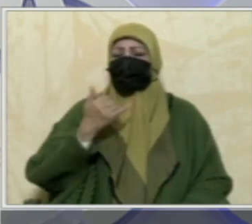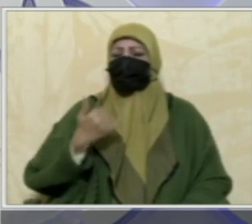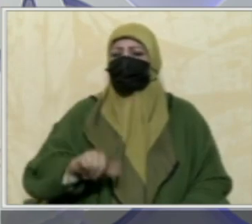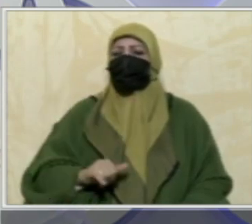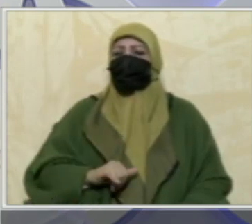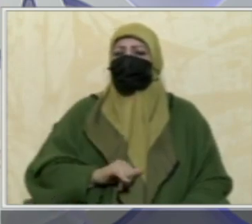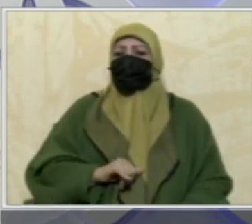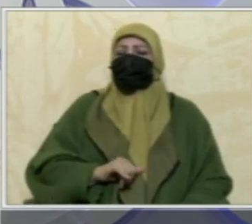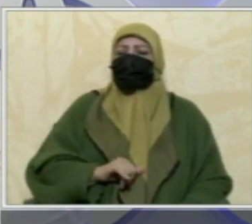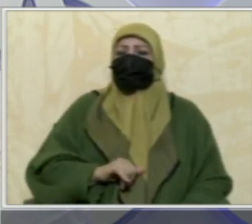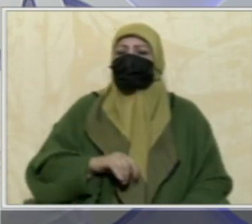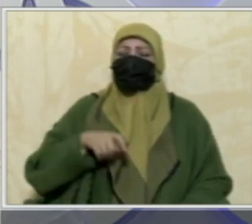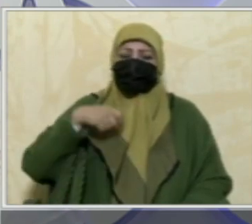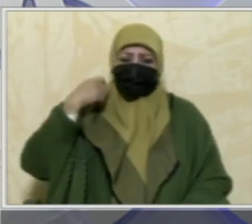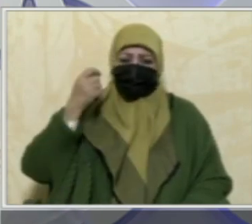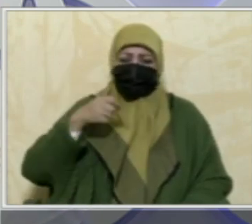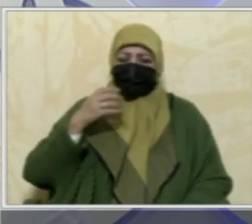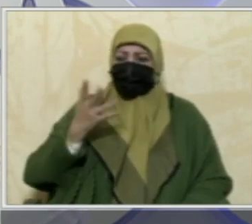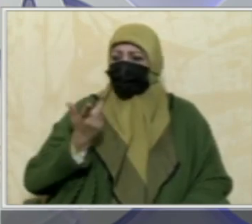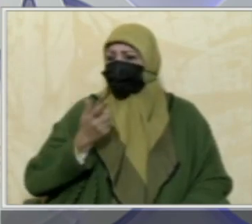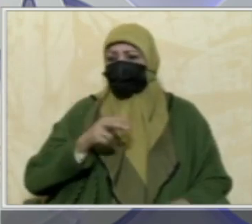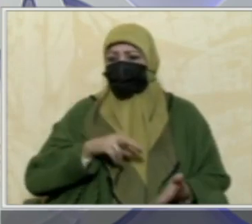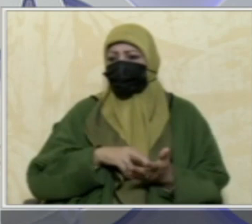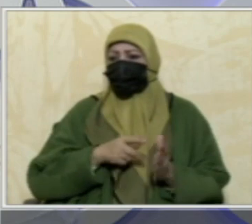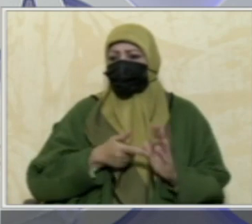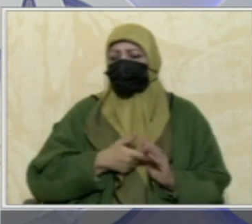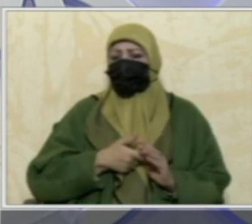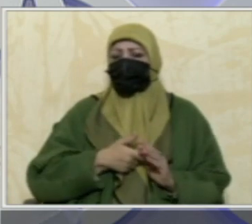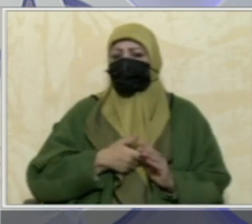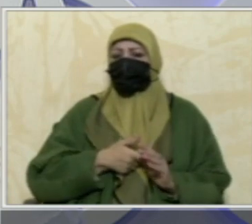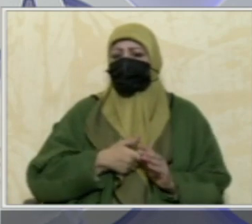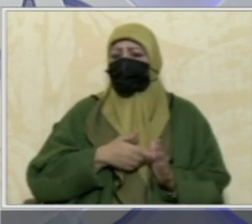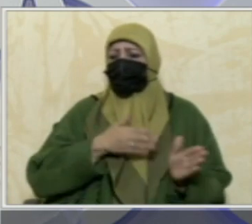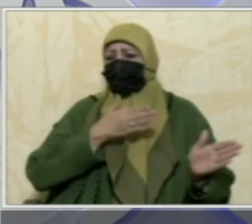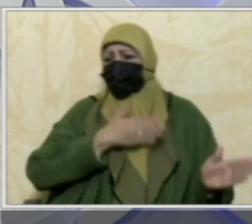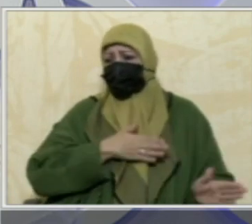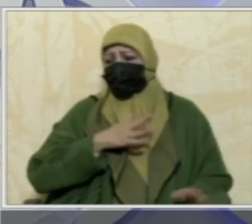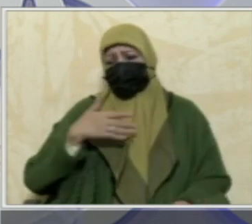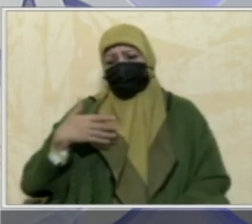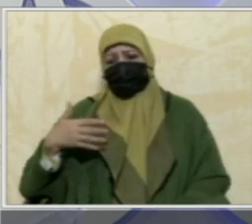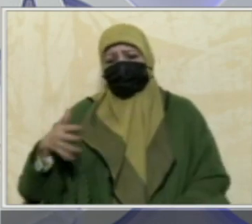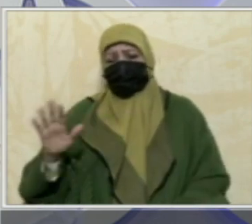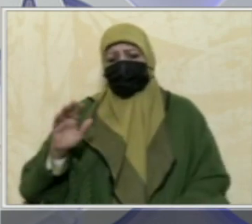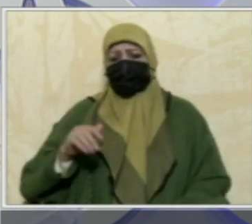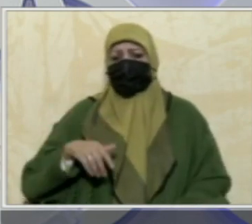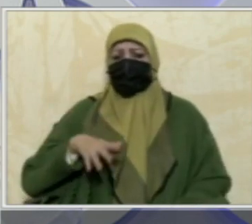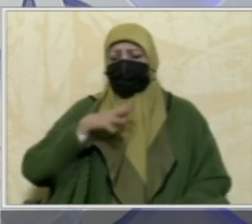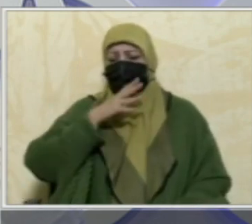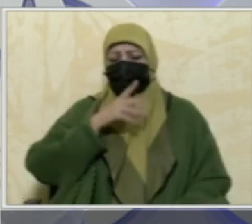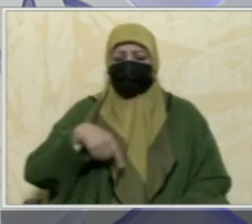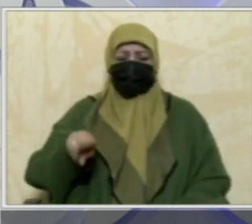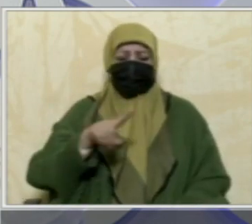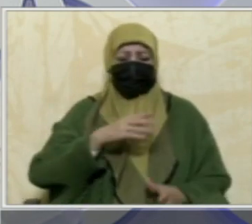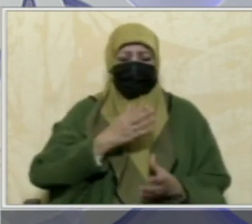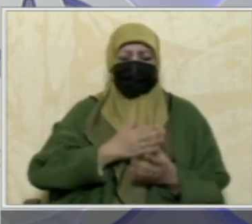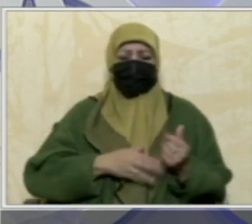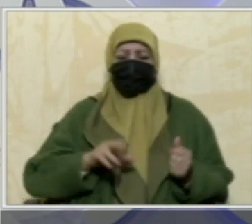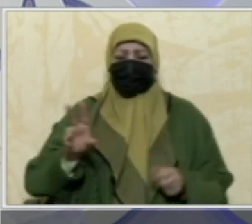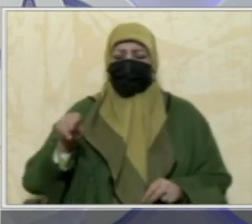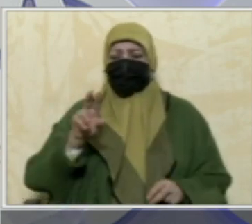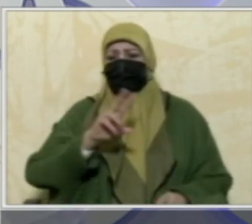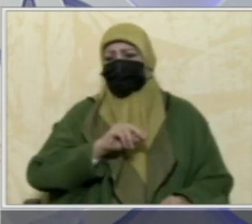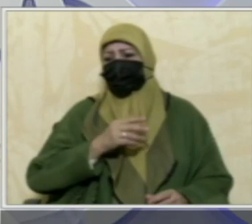نقول لك هي الاضحيه ليست سنه في حقه يقول يا شيخ كيف اولاده هذا زي اولاد نحن اولادنا عندهم اضاحي وهو ولاده كيف الحل